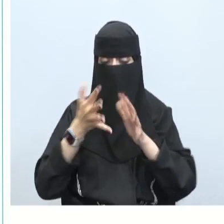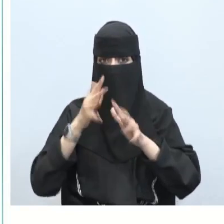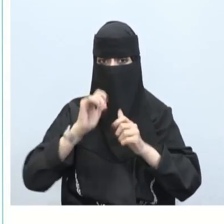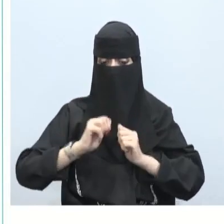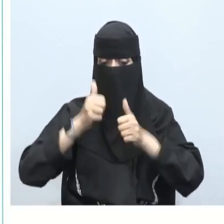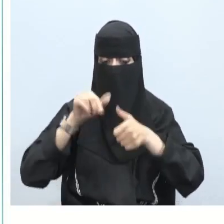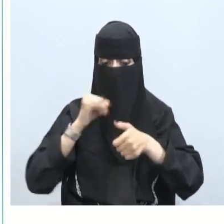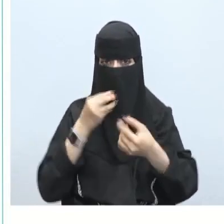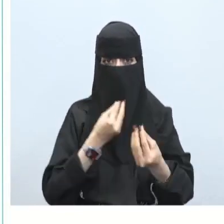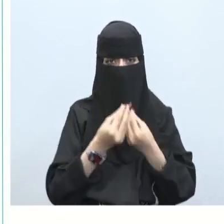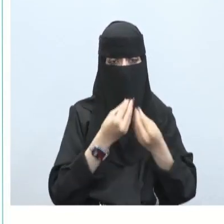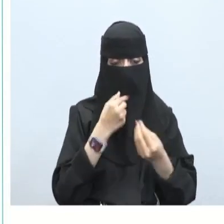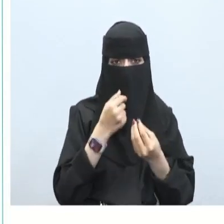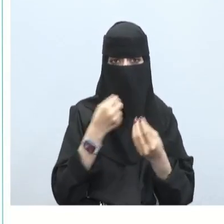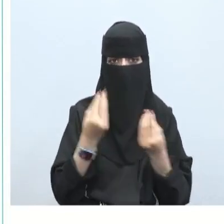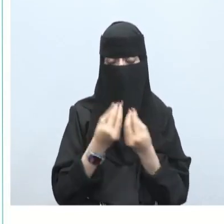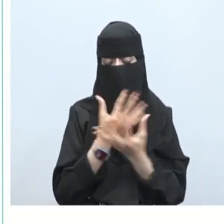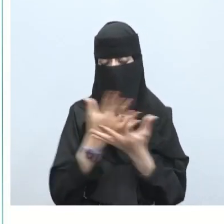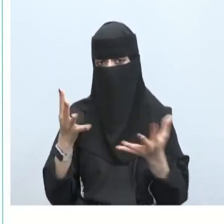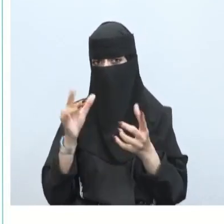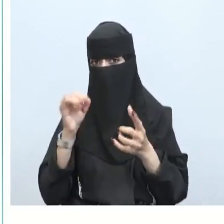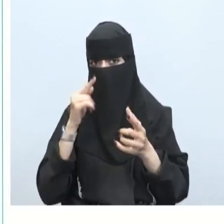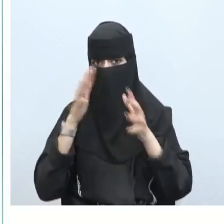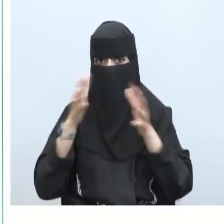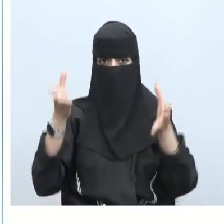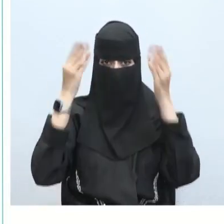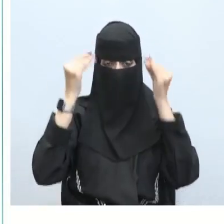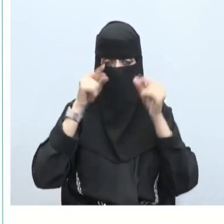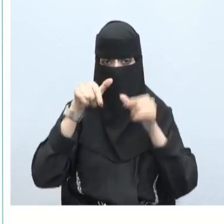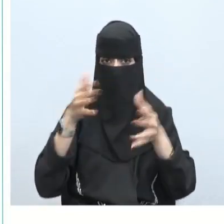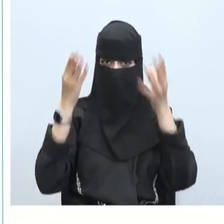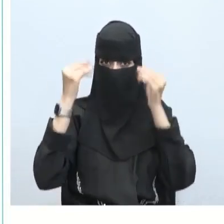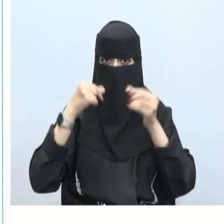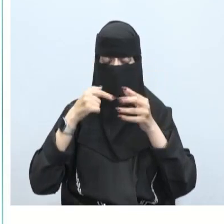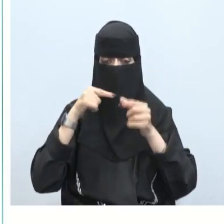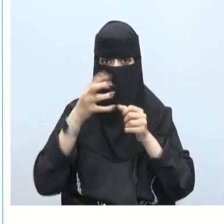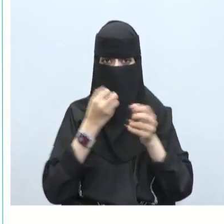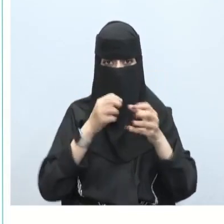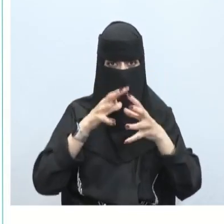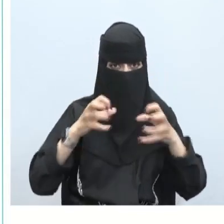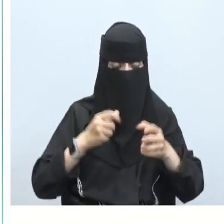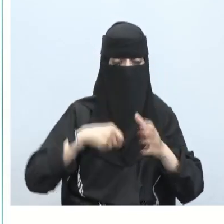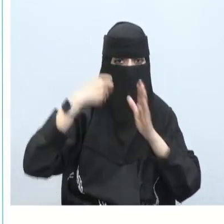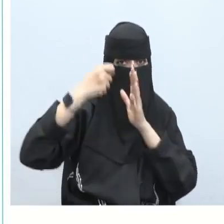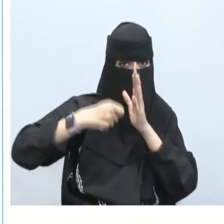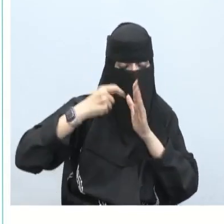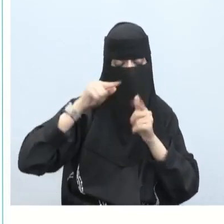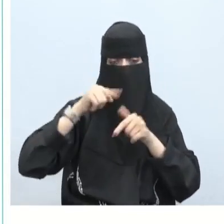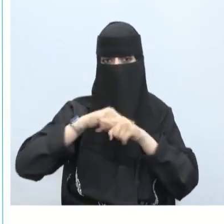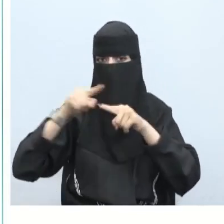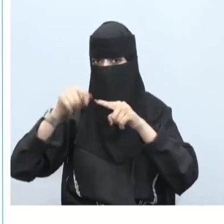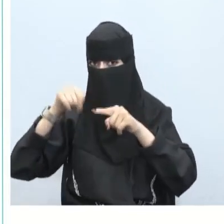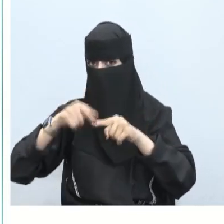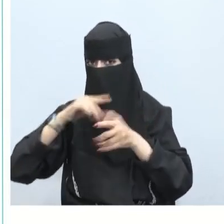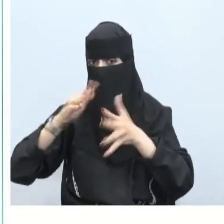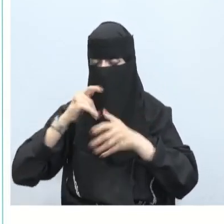يتمكن من التعامل مع كميه كبيره من البيانات هذه البيانات تحتاج الى تحليل تحتاج الى معالجه تحتاج الى